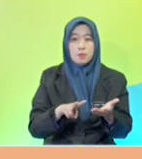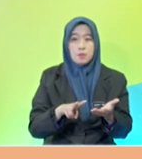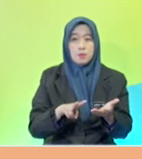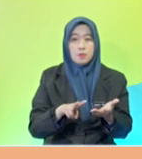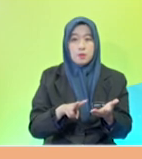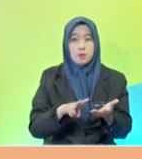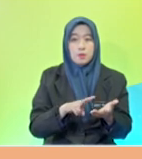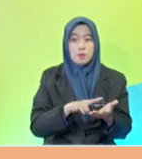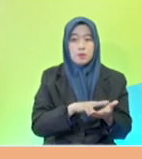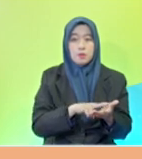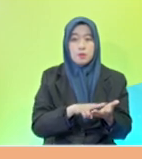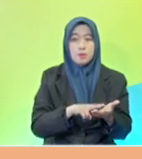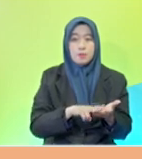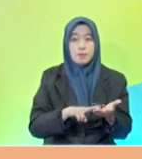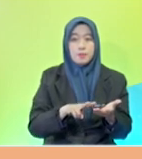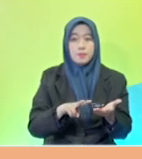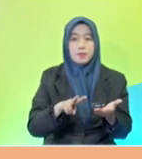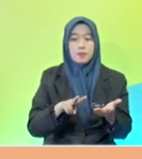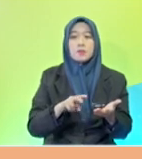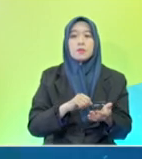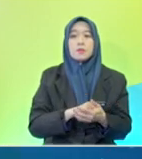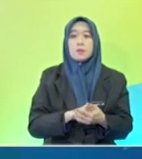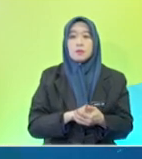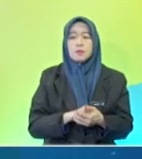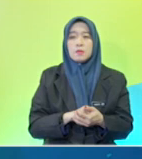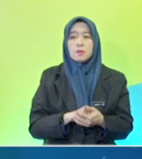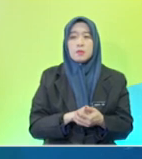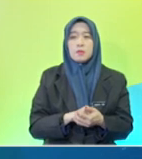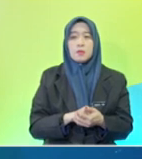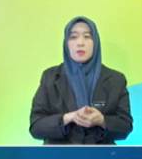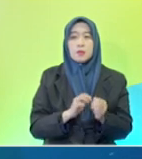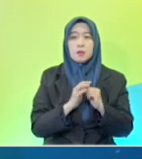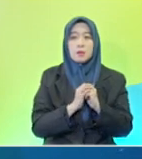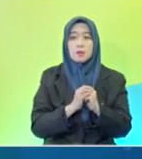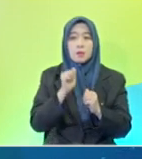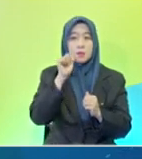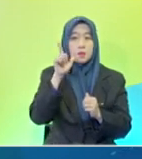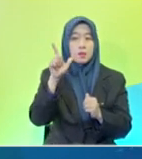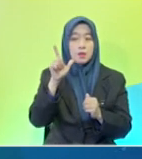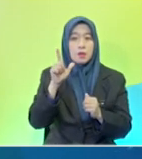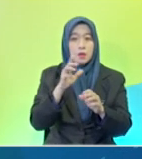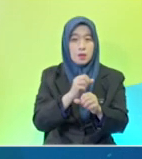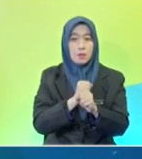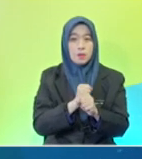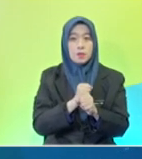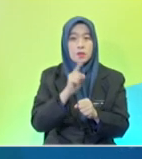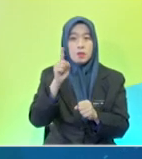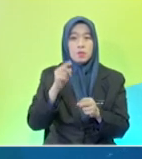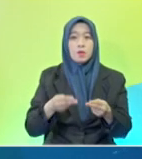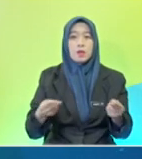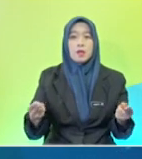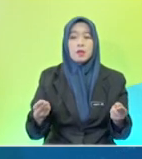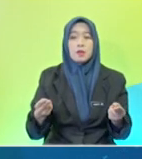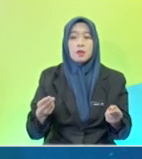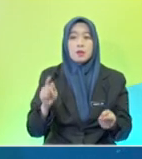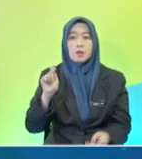hudalil muttaqin. Okey. Masya-Allah. Okey, tahniah Alia. Alia layak mendapat lagi satu token daripada Ustazah